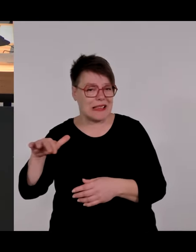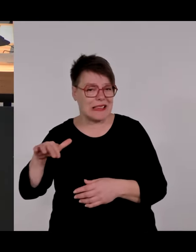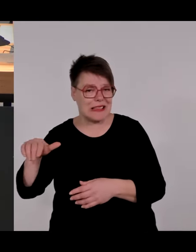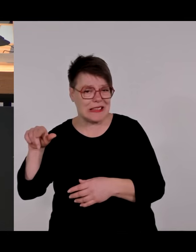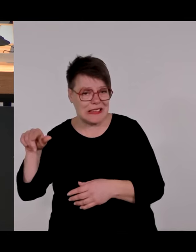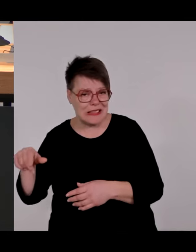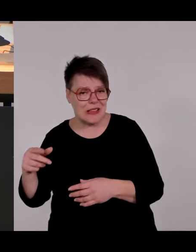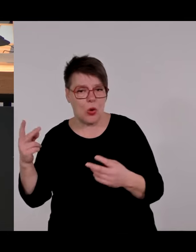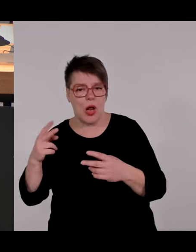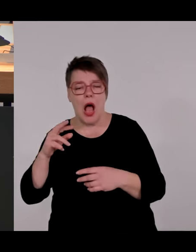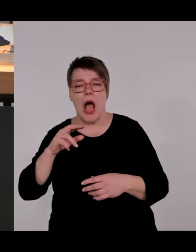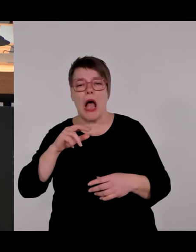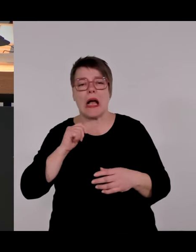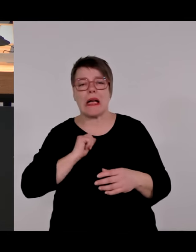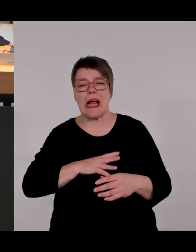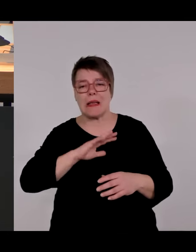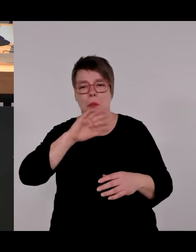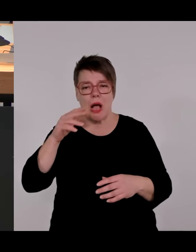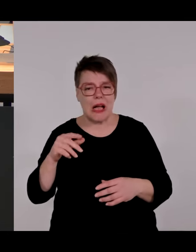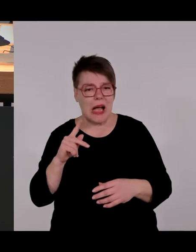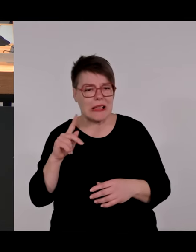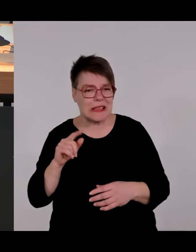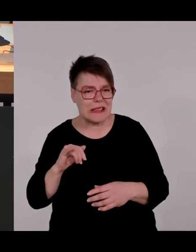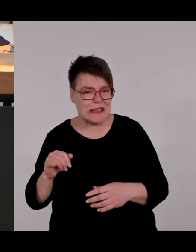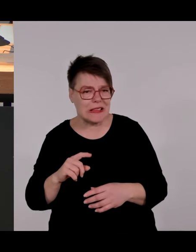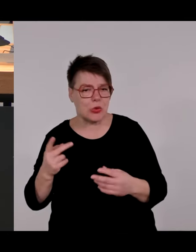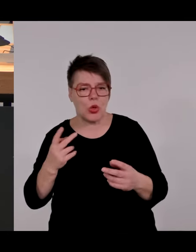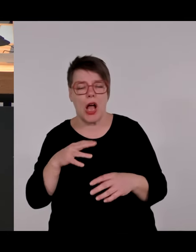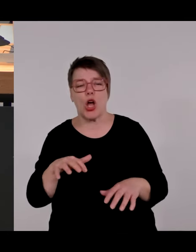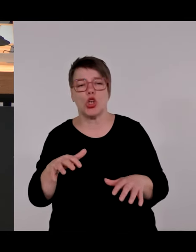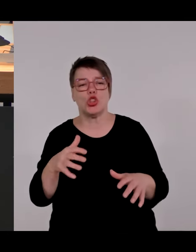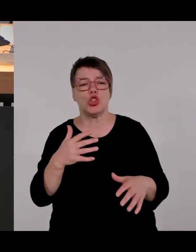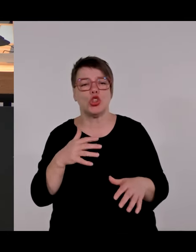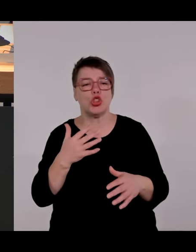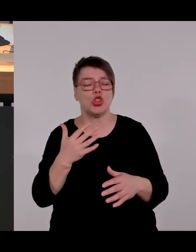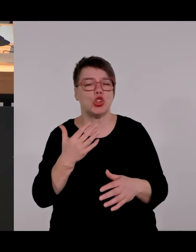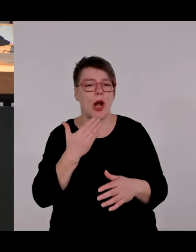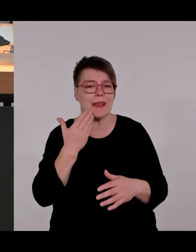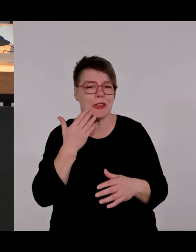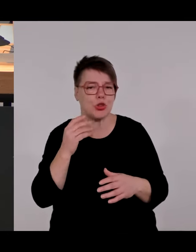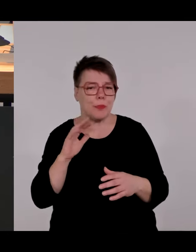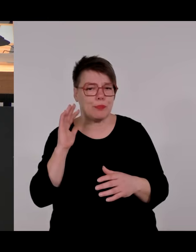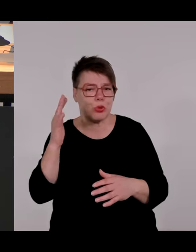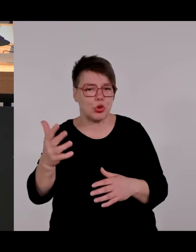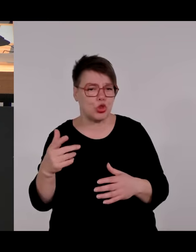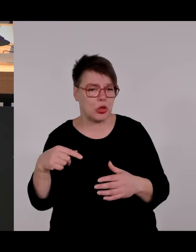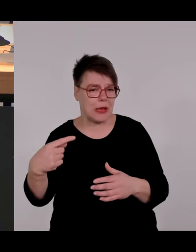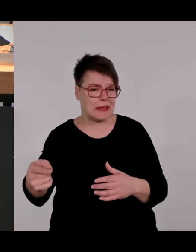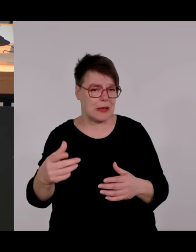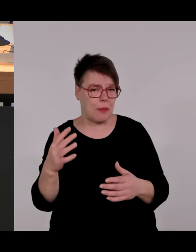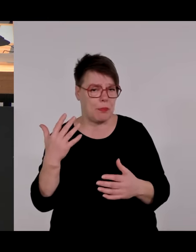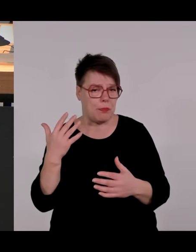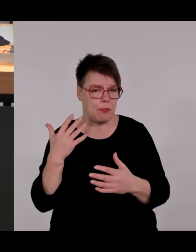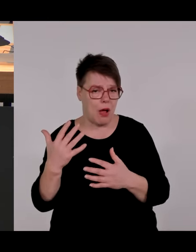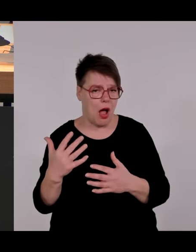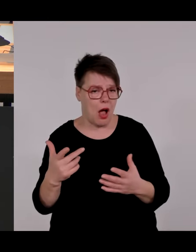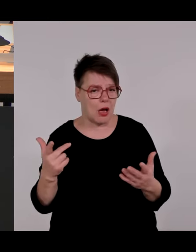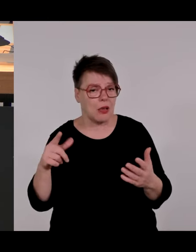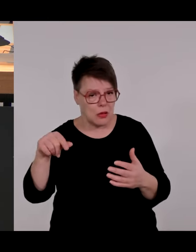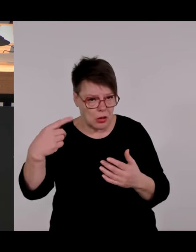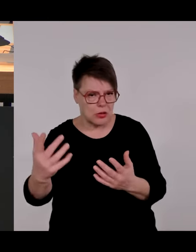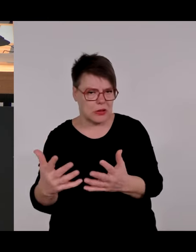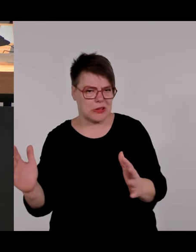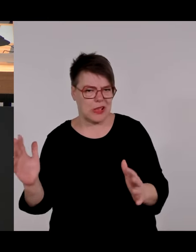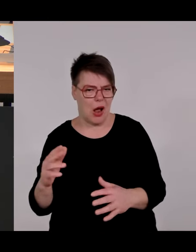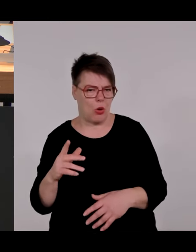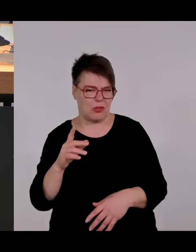anstatt mit dem Bezirk Friedrichshain-Kreuzberg nach Lösungen zu suchen, ihn zu unterstützen, bei vernünftigen Maßnahmen, Parkmanagement,